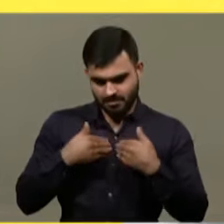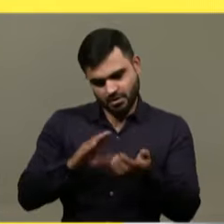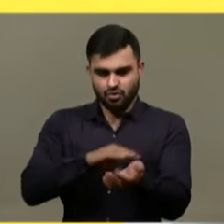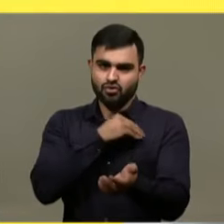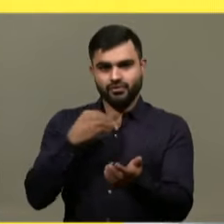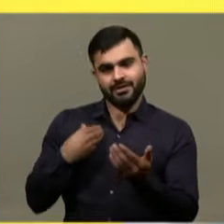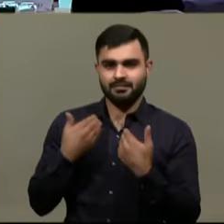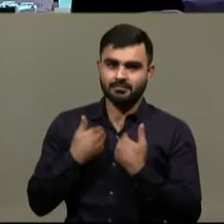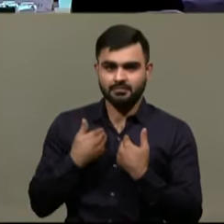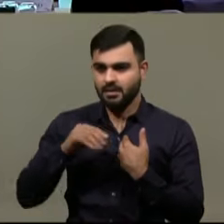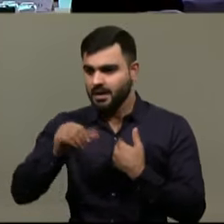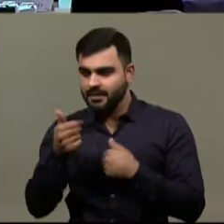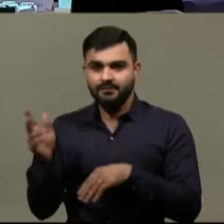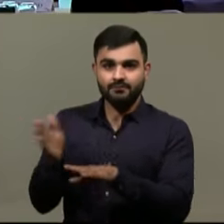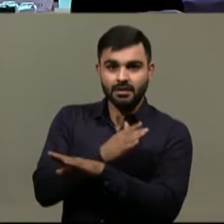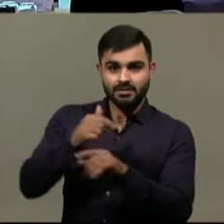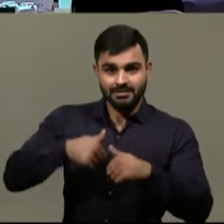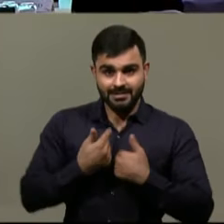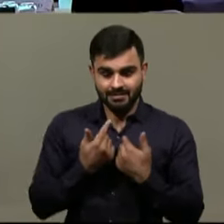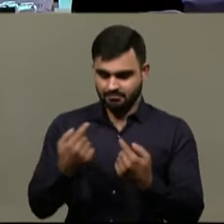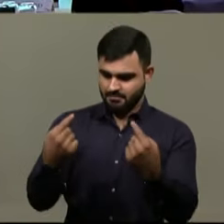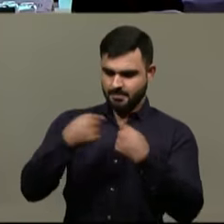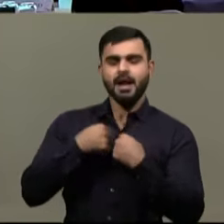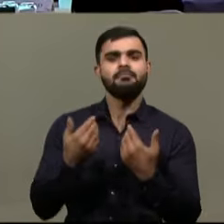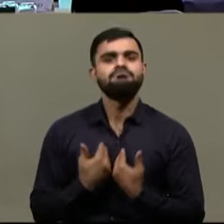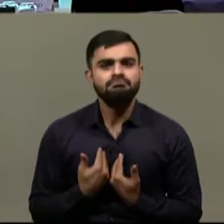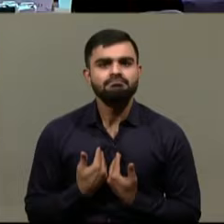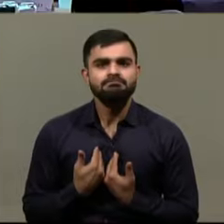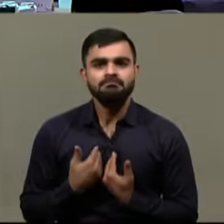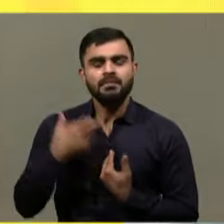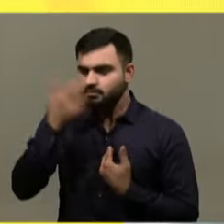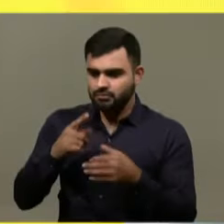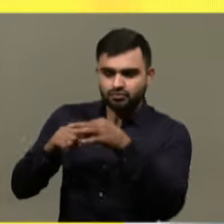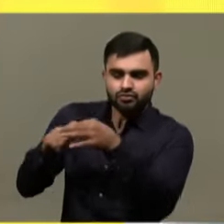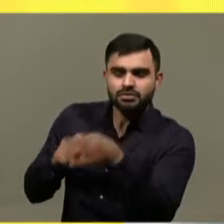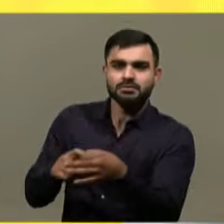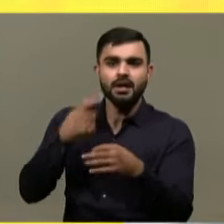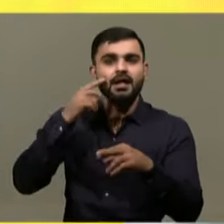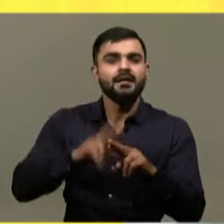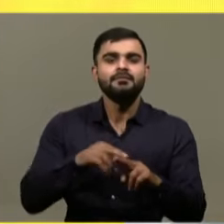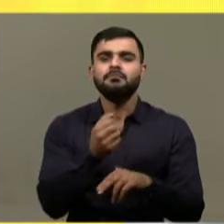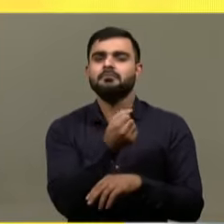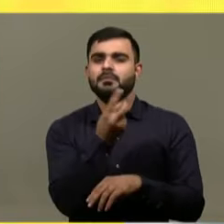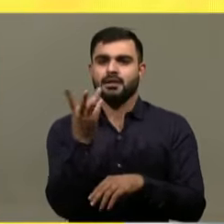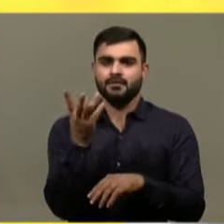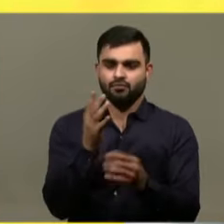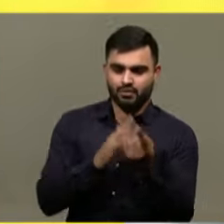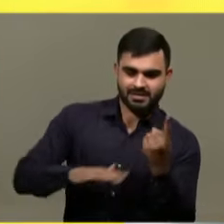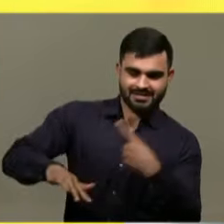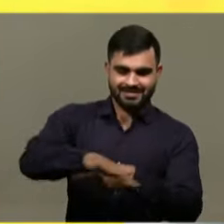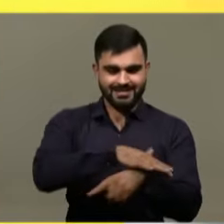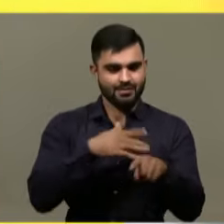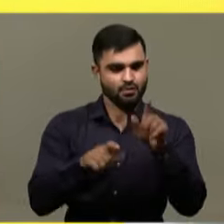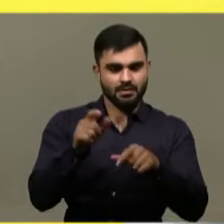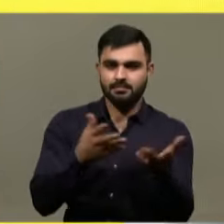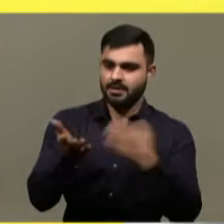डॉक्टर हूं तो दूसरों से पहले मैं खुद पर उंगली उठा रहा हूं लेकिन इसका रीजन एक यह है कि अक्सर जो हमारा समाज भी है